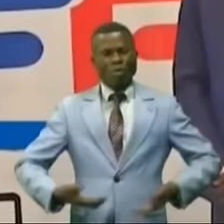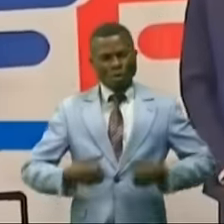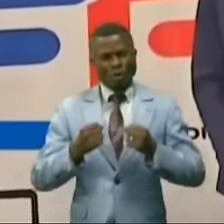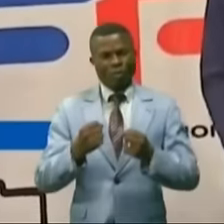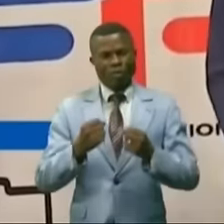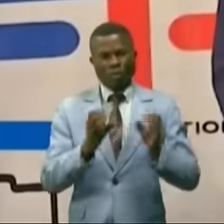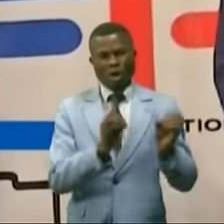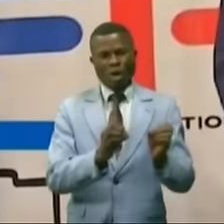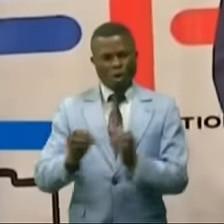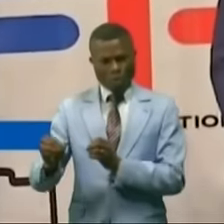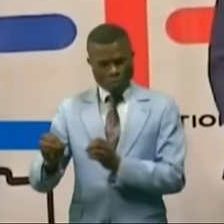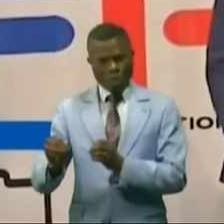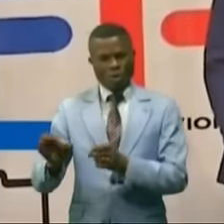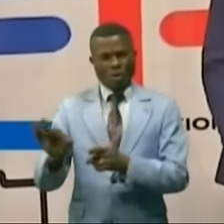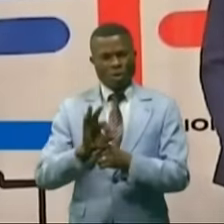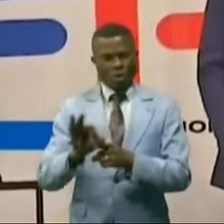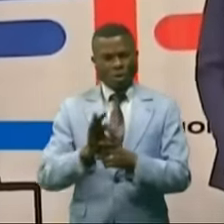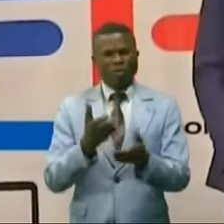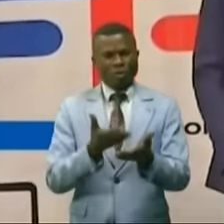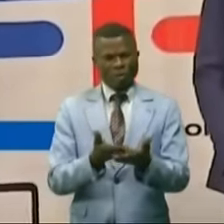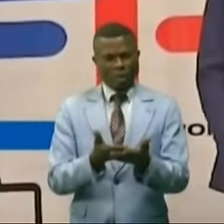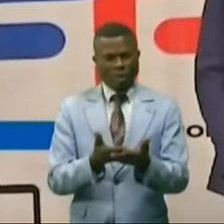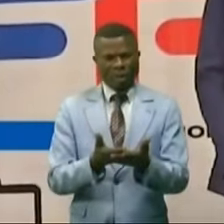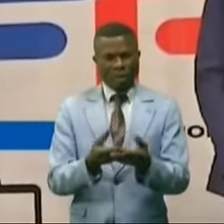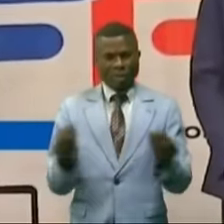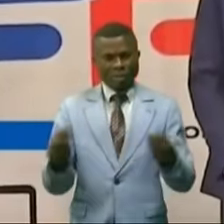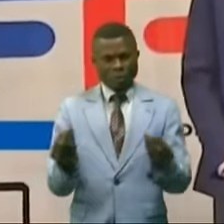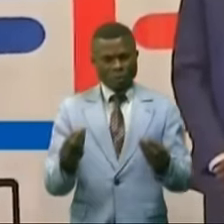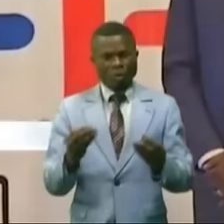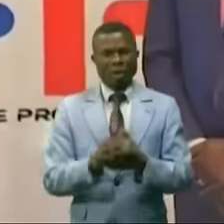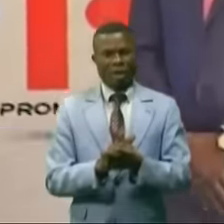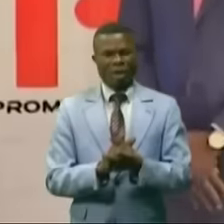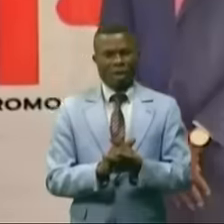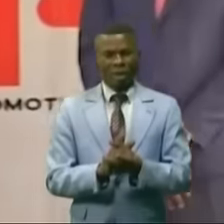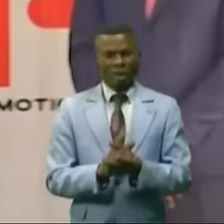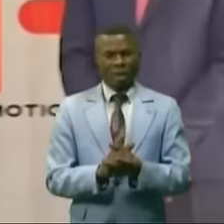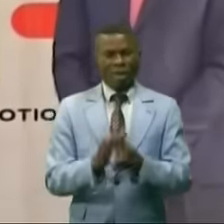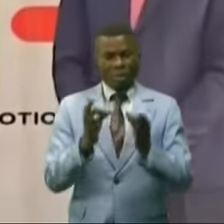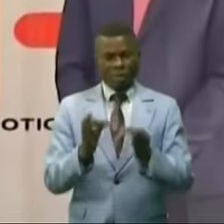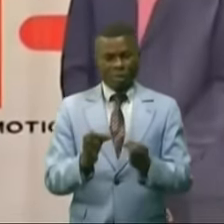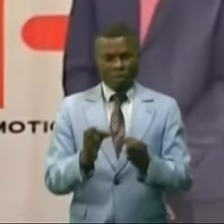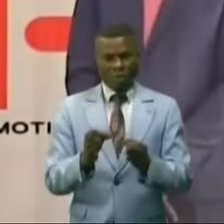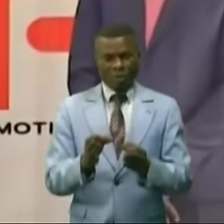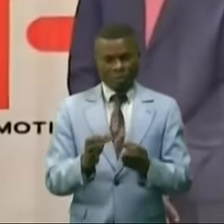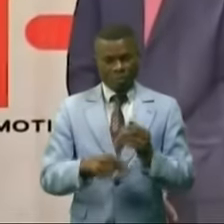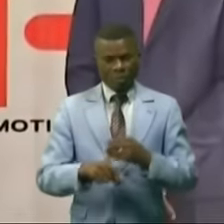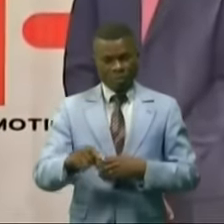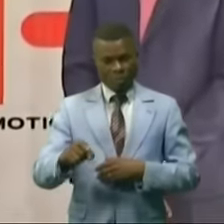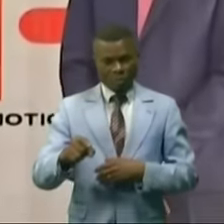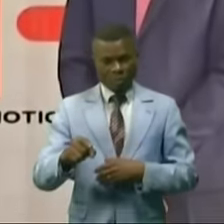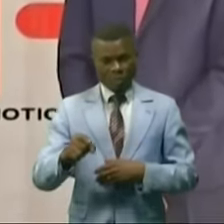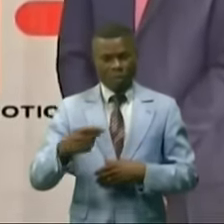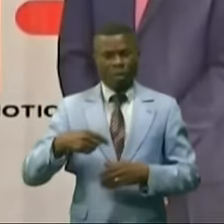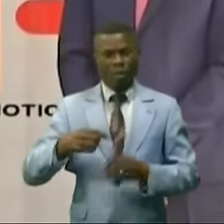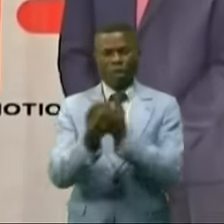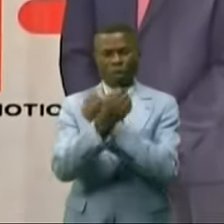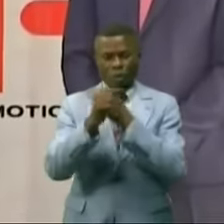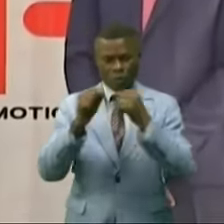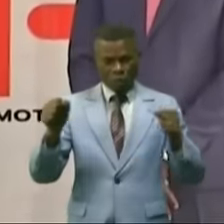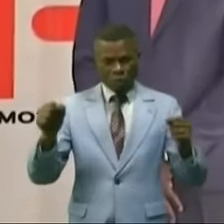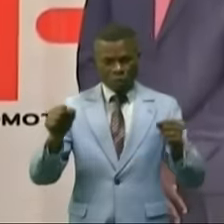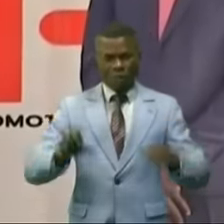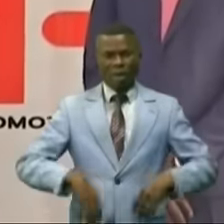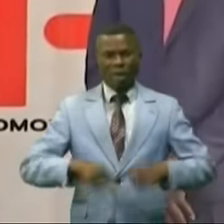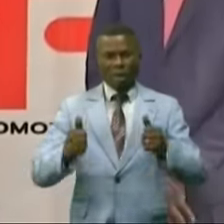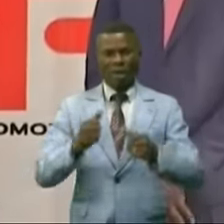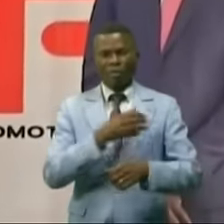l'organisation de cet atelier, parce qu'il faut qu'on arrive s'il vous plaît, à sauver. Il faut